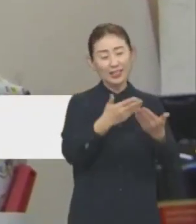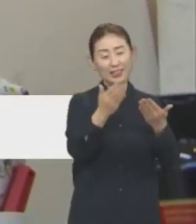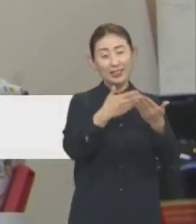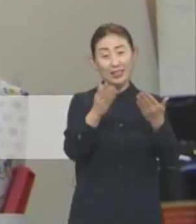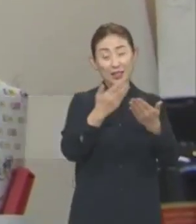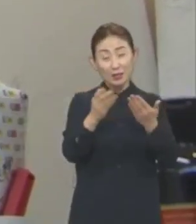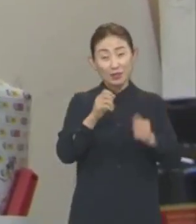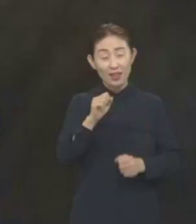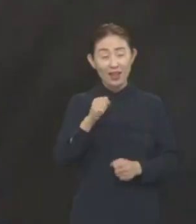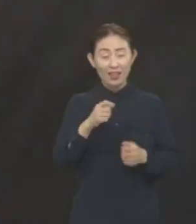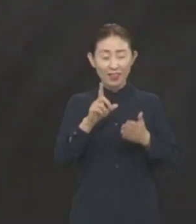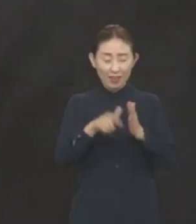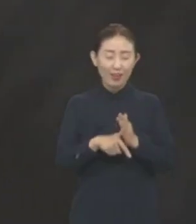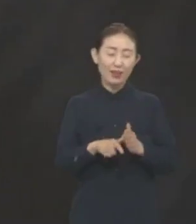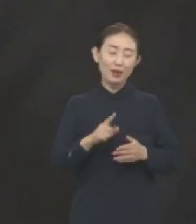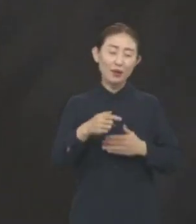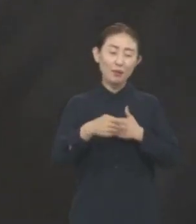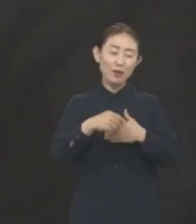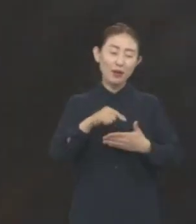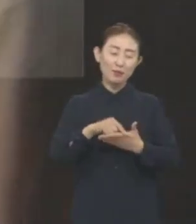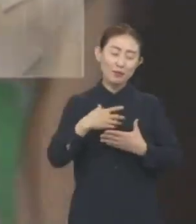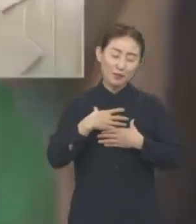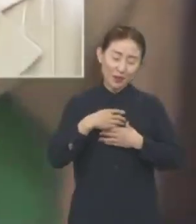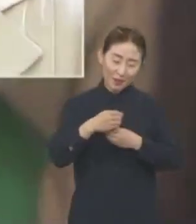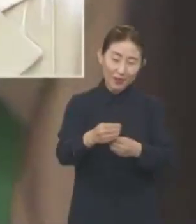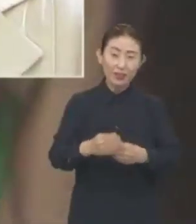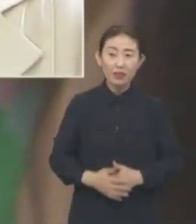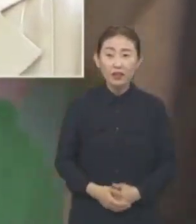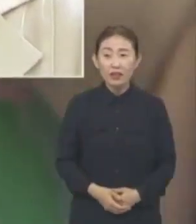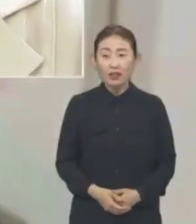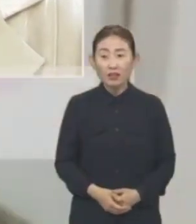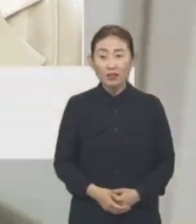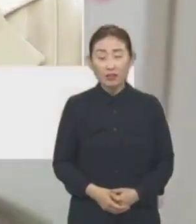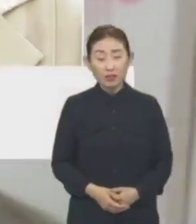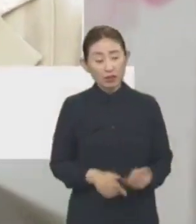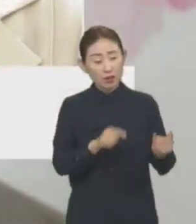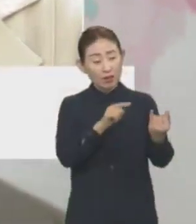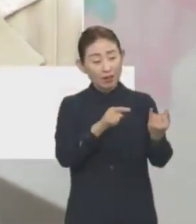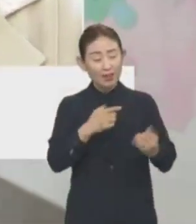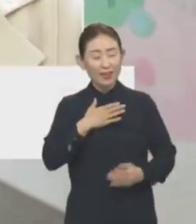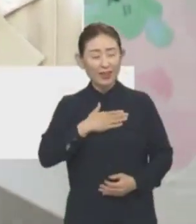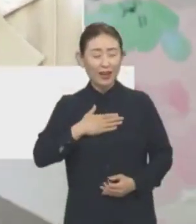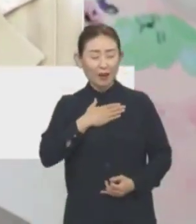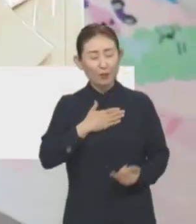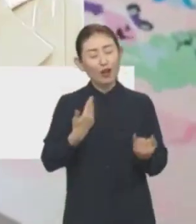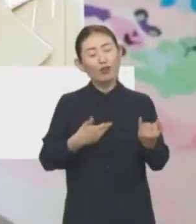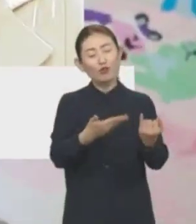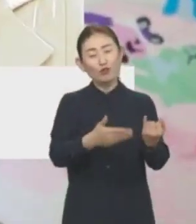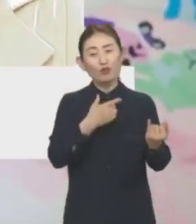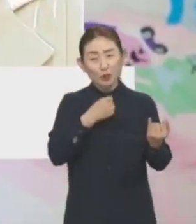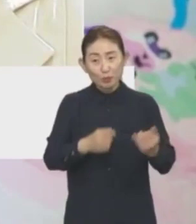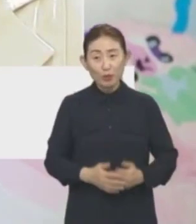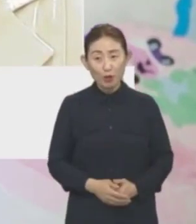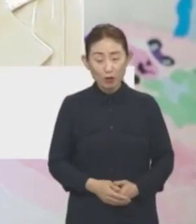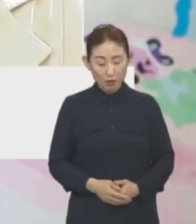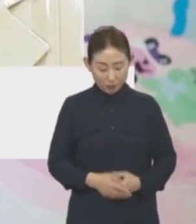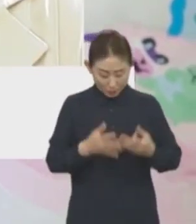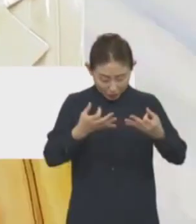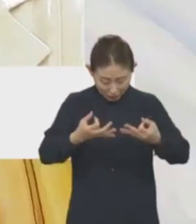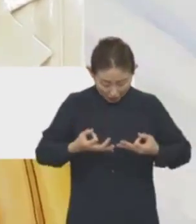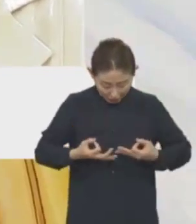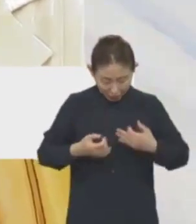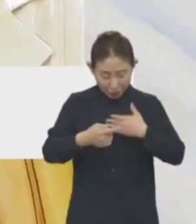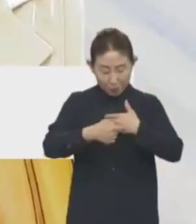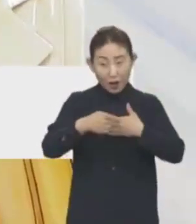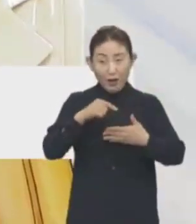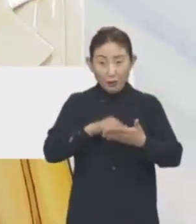함께할 때 가장 마음이 편안해집니다. 그래서 지우에게 여러 가지 감정을 알려주고 싶었어요. 지우도 자기 마음을